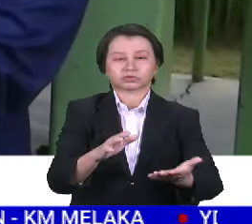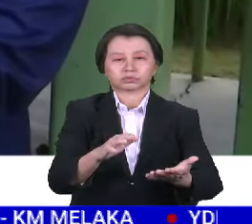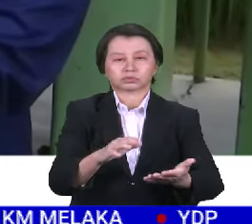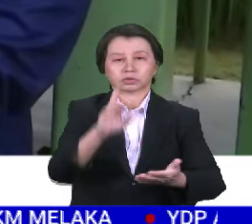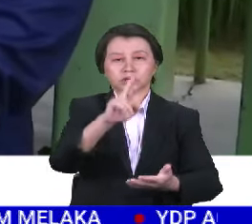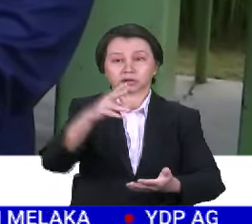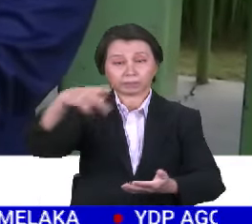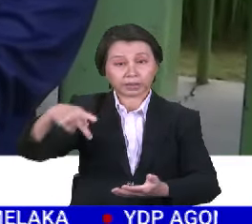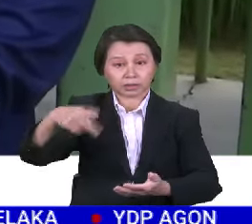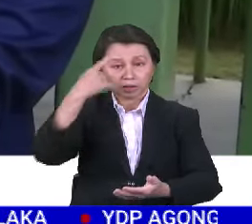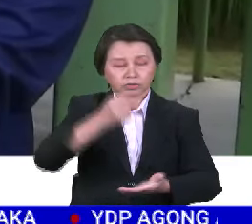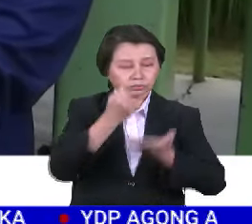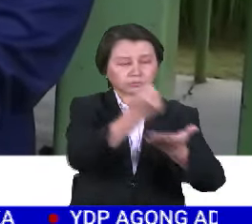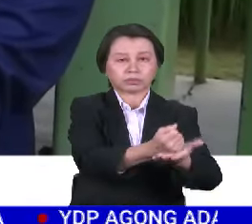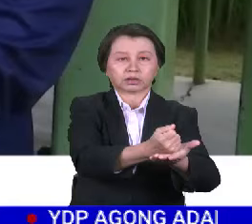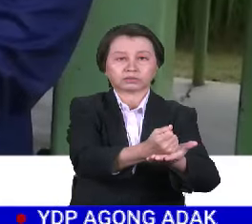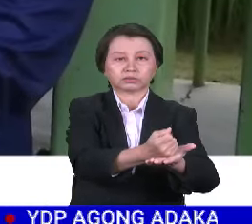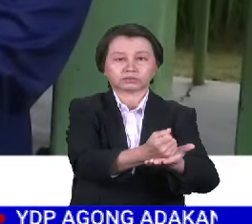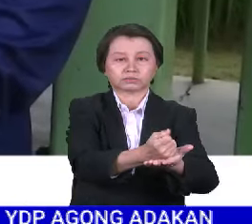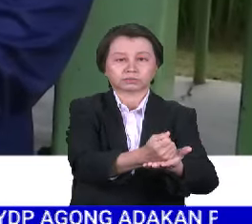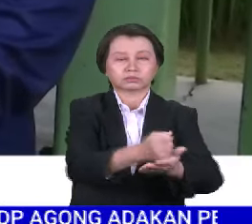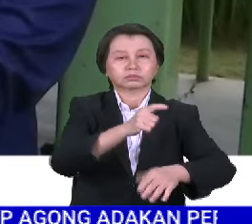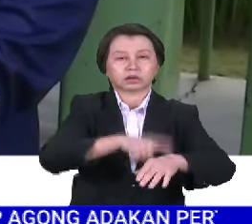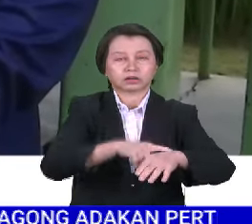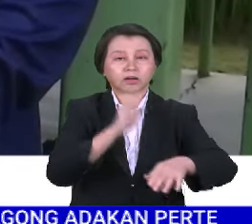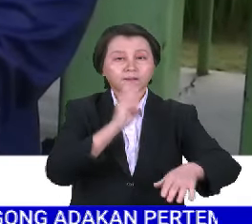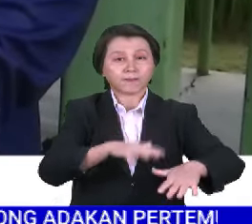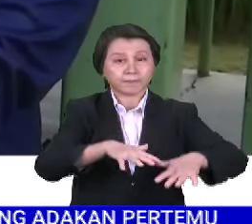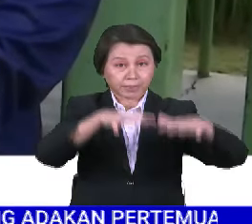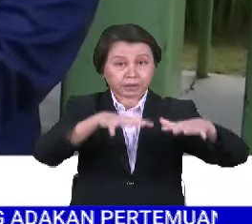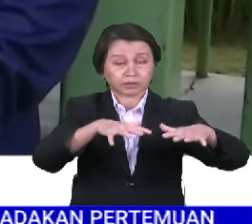Rata Panjang ini, kita libatkan untuk membantu masa banjir untuk